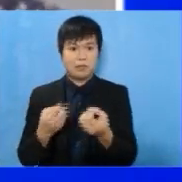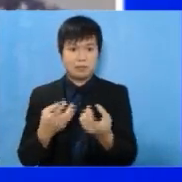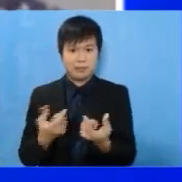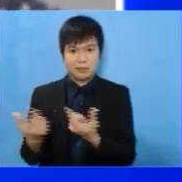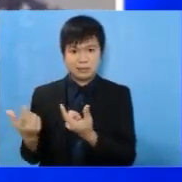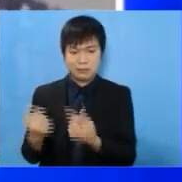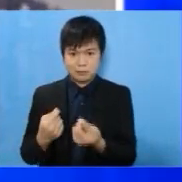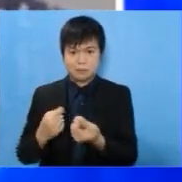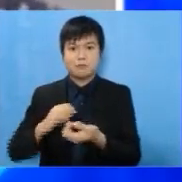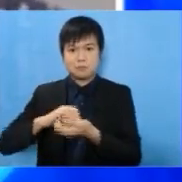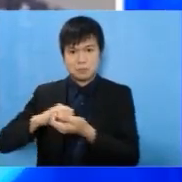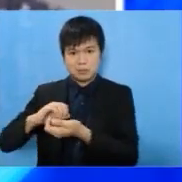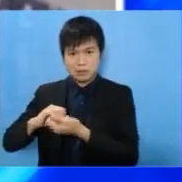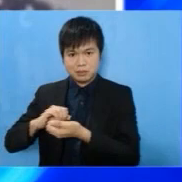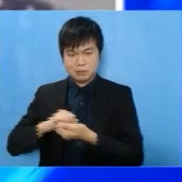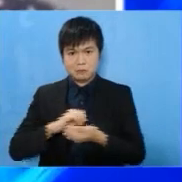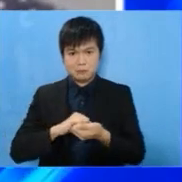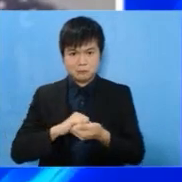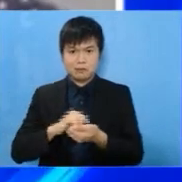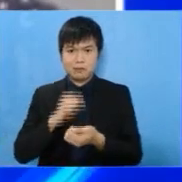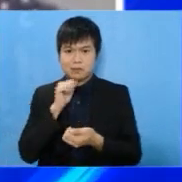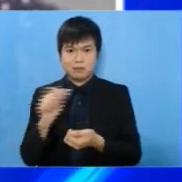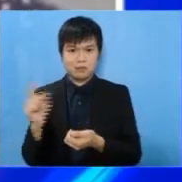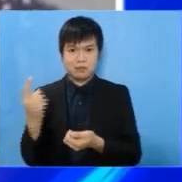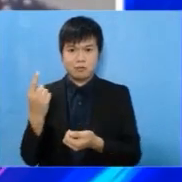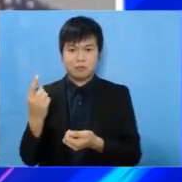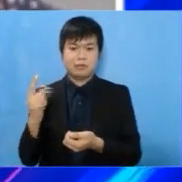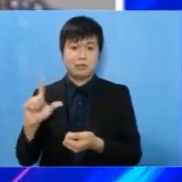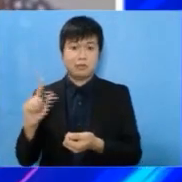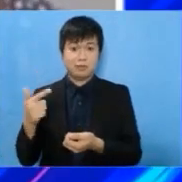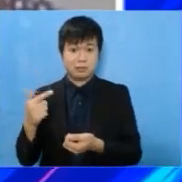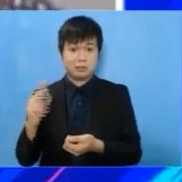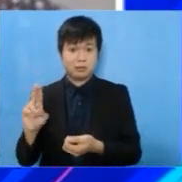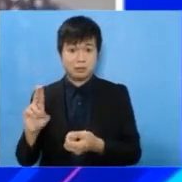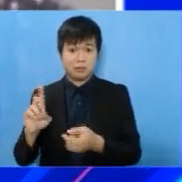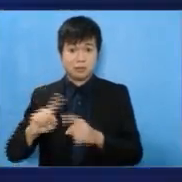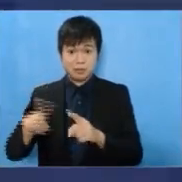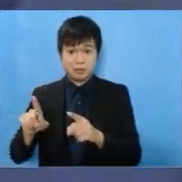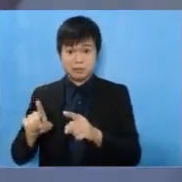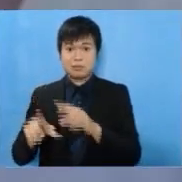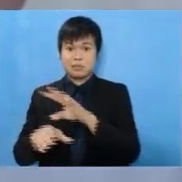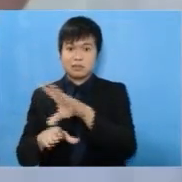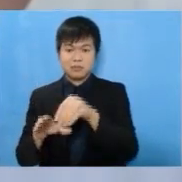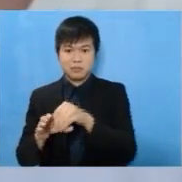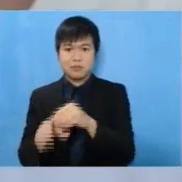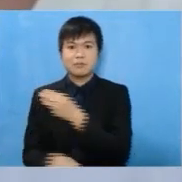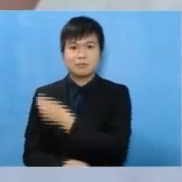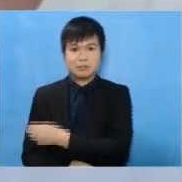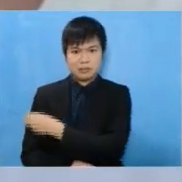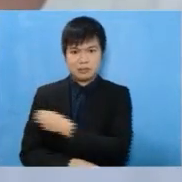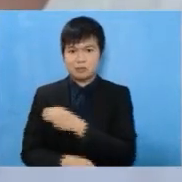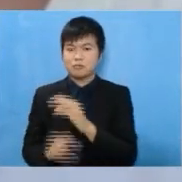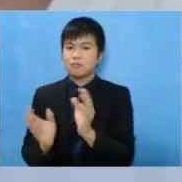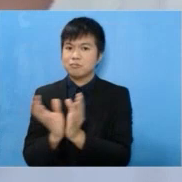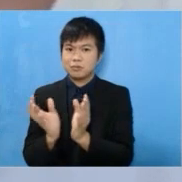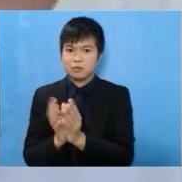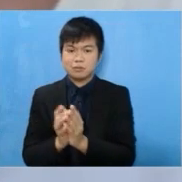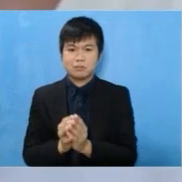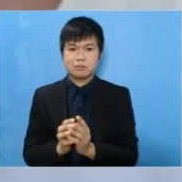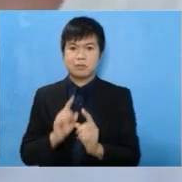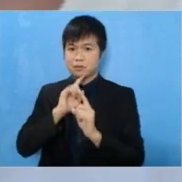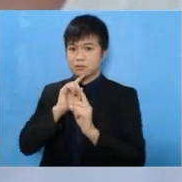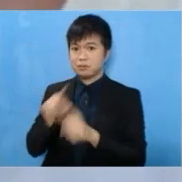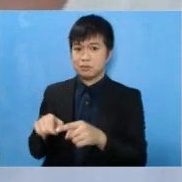Hindi lang talaga LGU, pero very active dun yung medical community. Sagot naman ni Davao City Mayor Sara